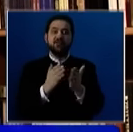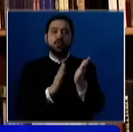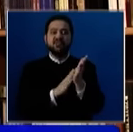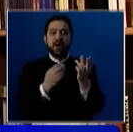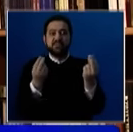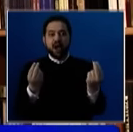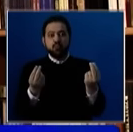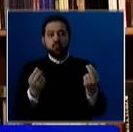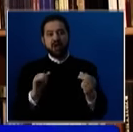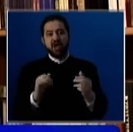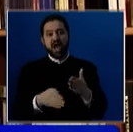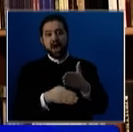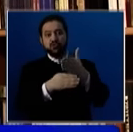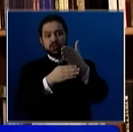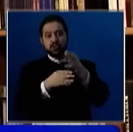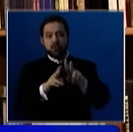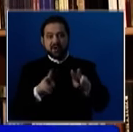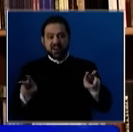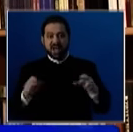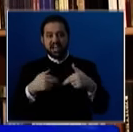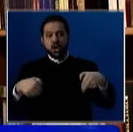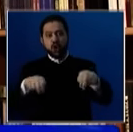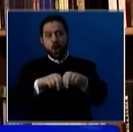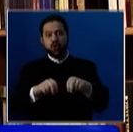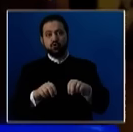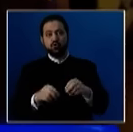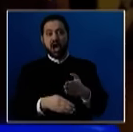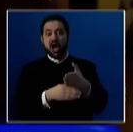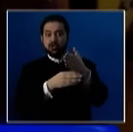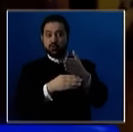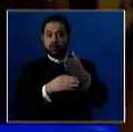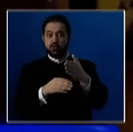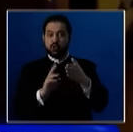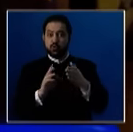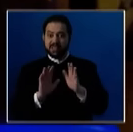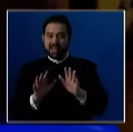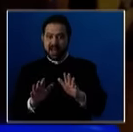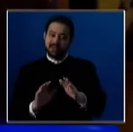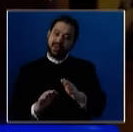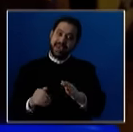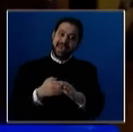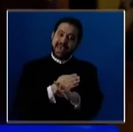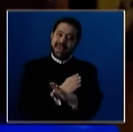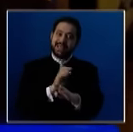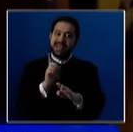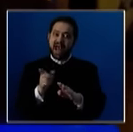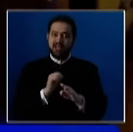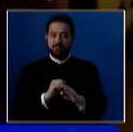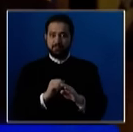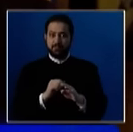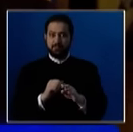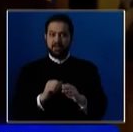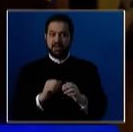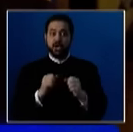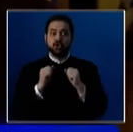celălalt, ci dimpotrivă ajutându-l. Exact, dar l-ajută în mod indirect. Nevoința principală